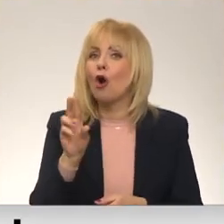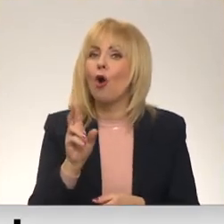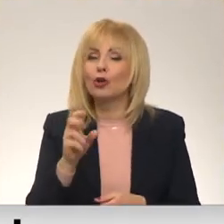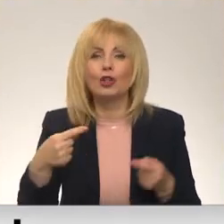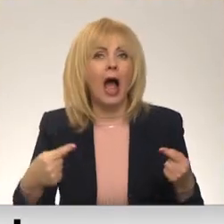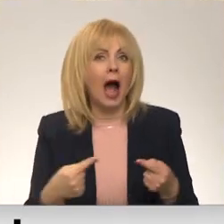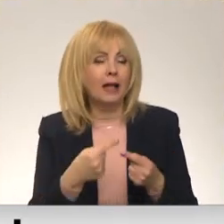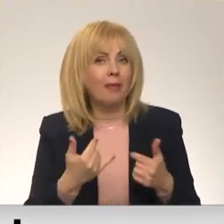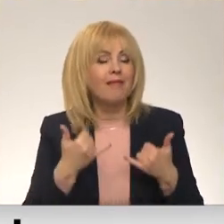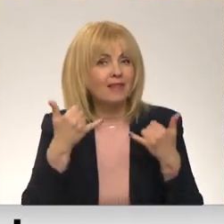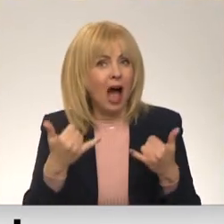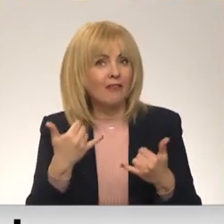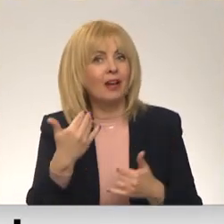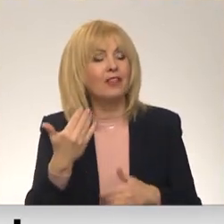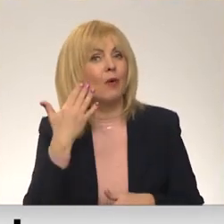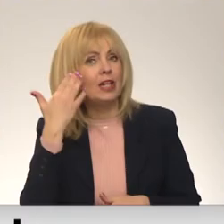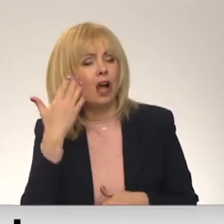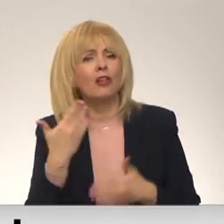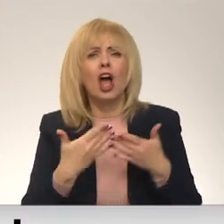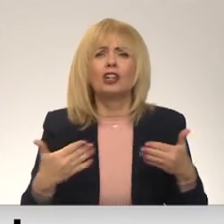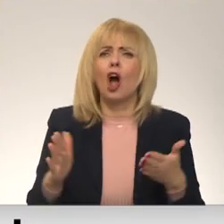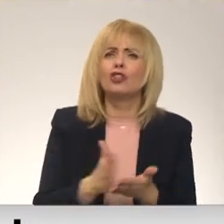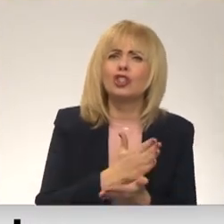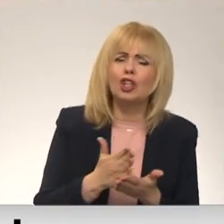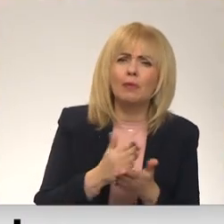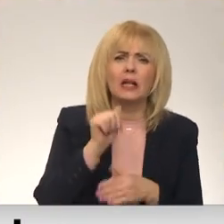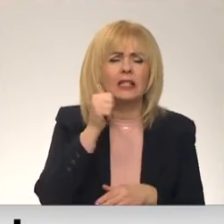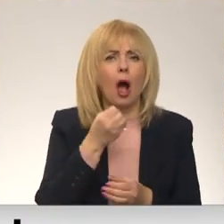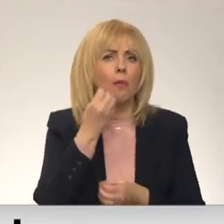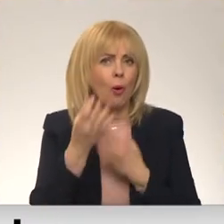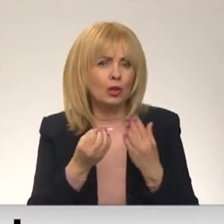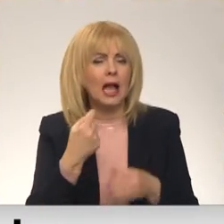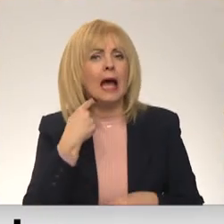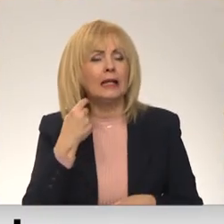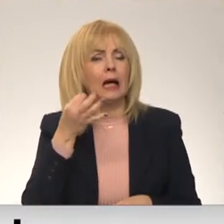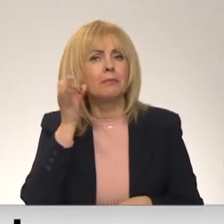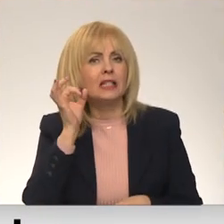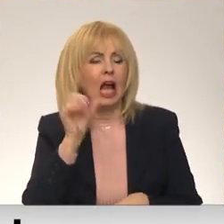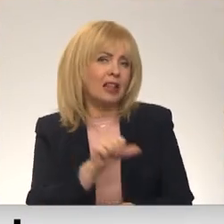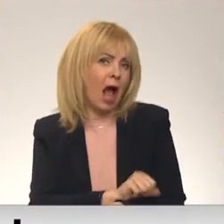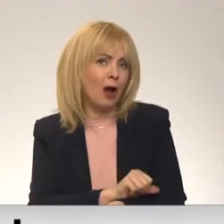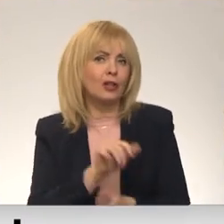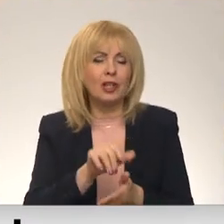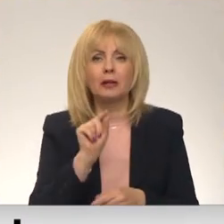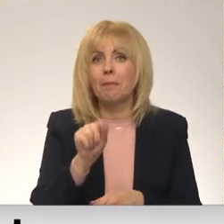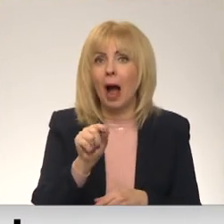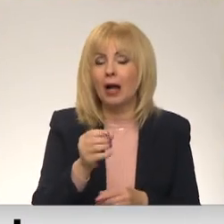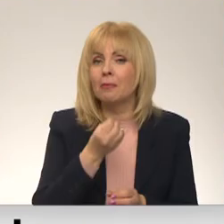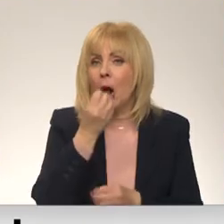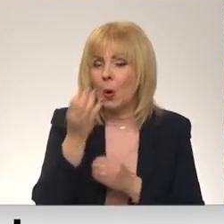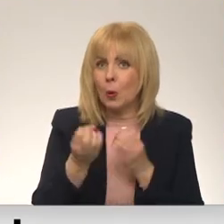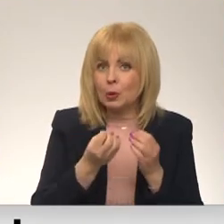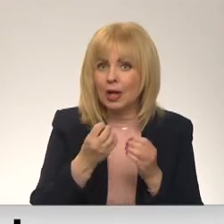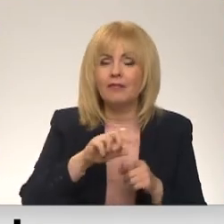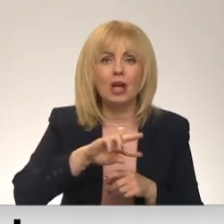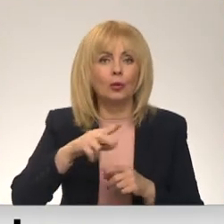Atbilstoši dāvinātāja iecerēja dažādu šķirņu Sīpolu puķis Rīgas psihiatrijas un narkoloģijas centra pagalmā uzziedēs pamazām, viena pēc